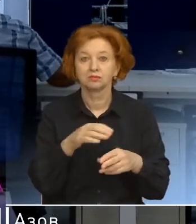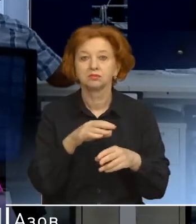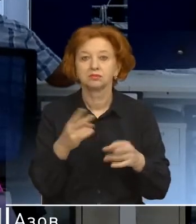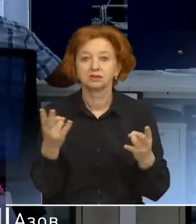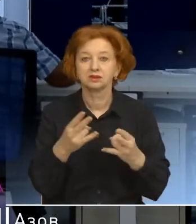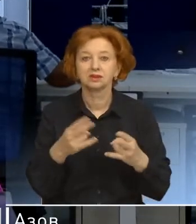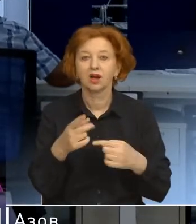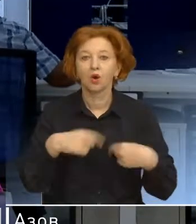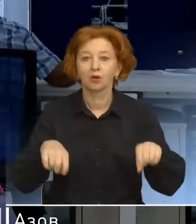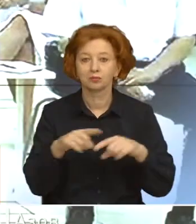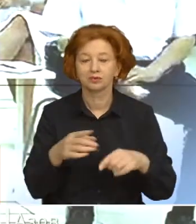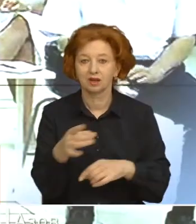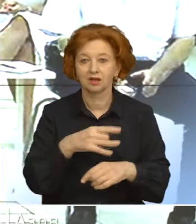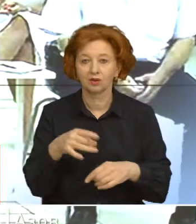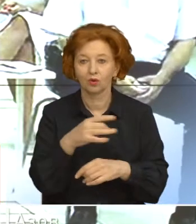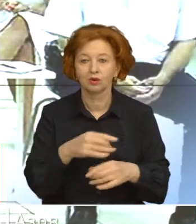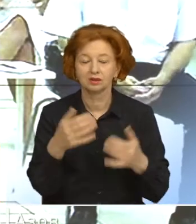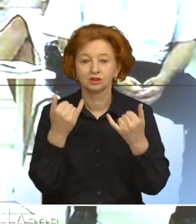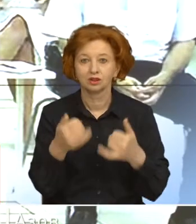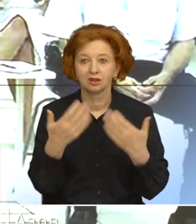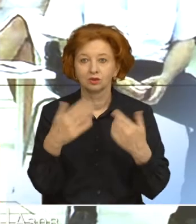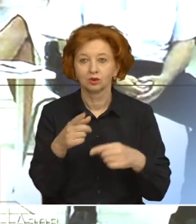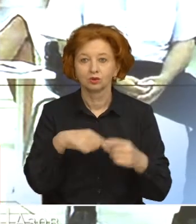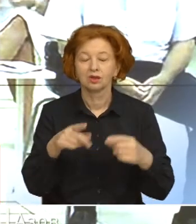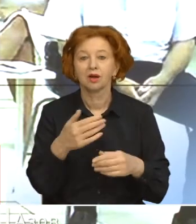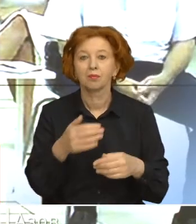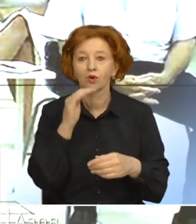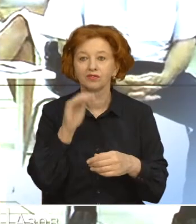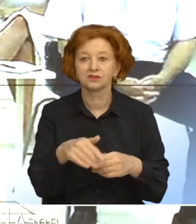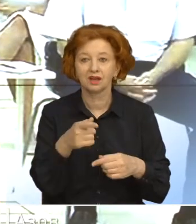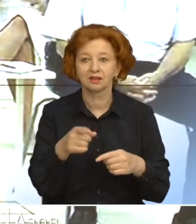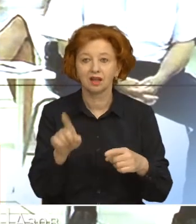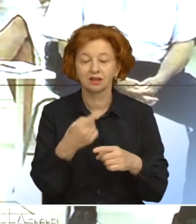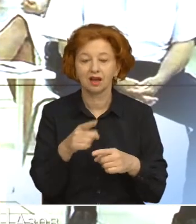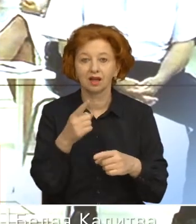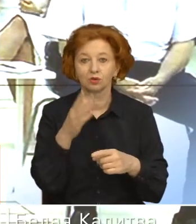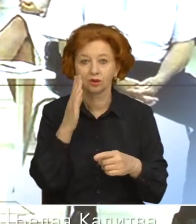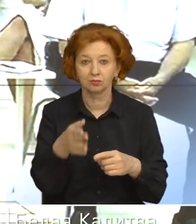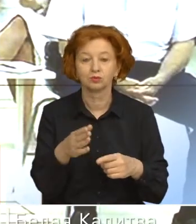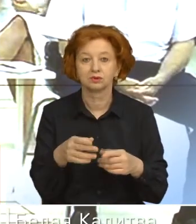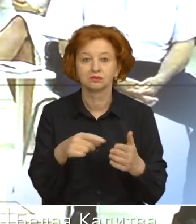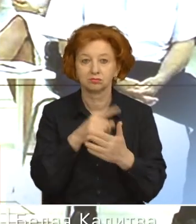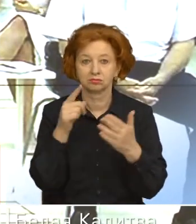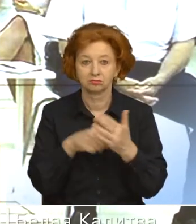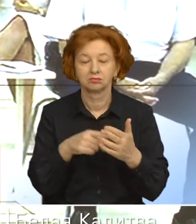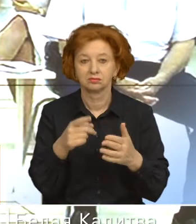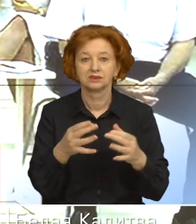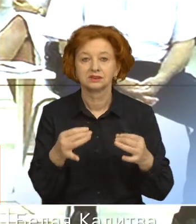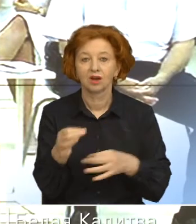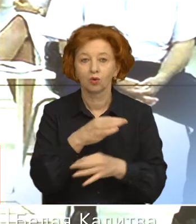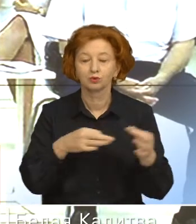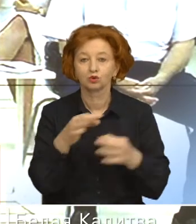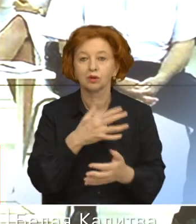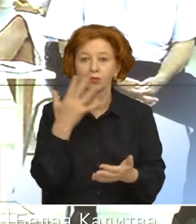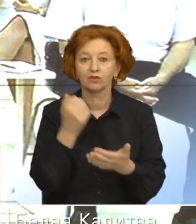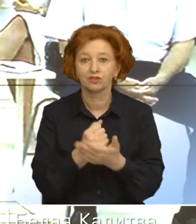деловых объединений региона. Большое спасибо. Хочу сказать, не было возможности, что они поспешили и не ввели такие жесткие